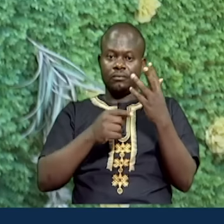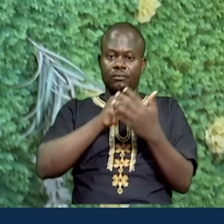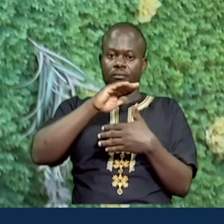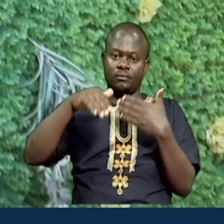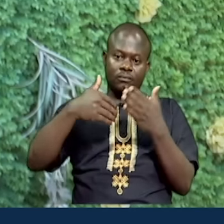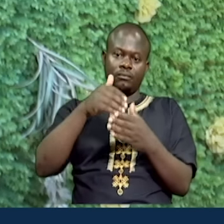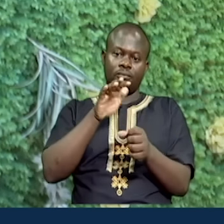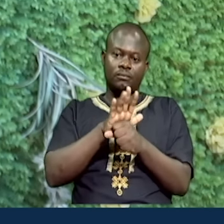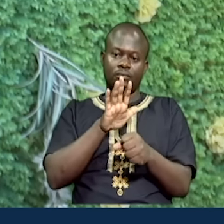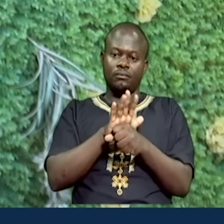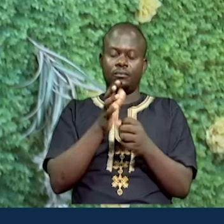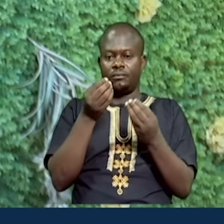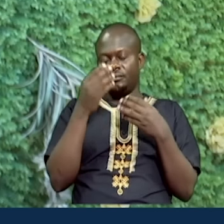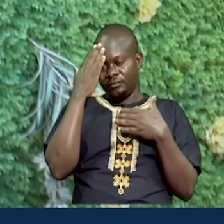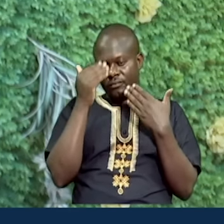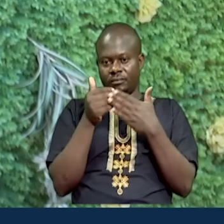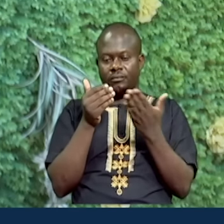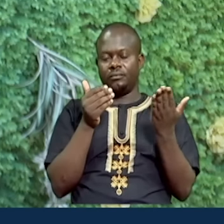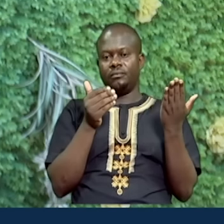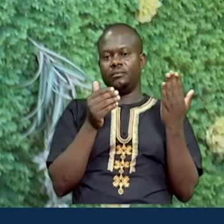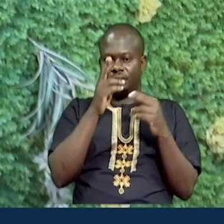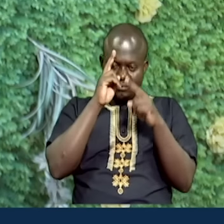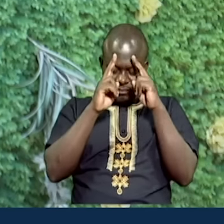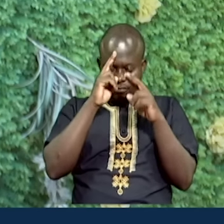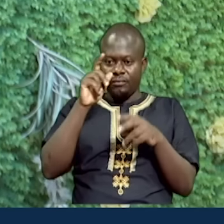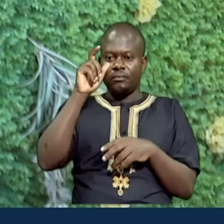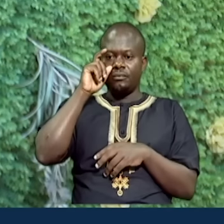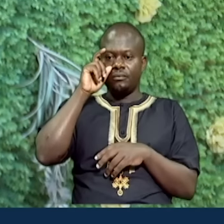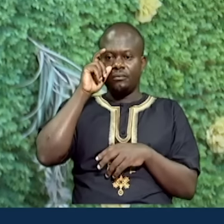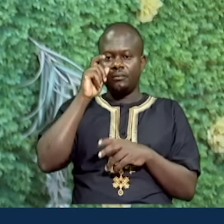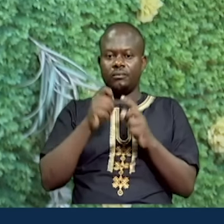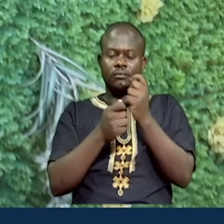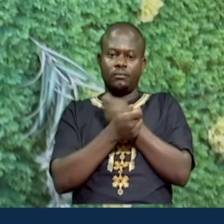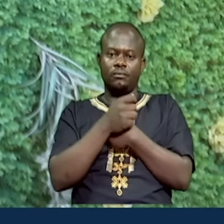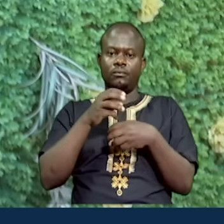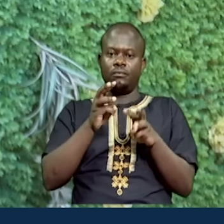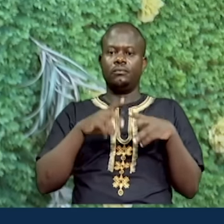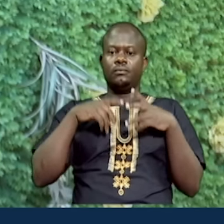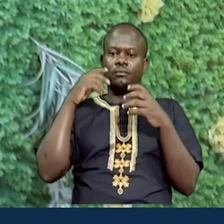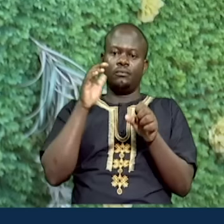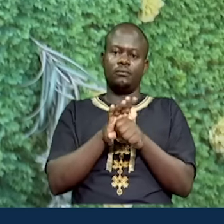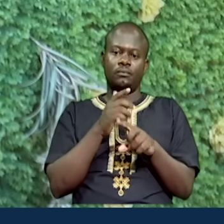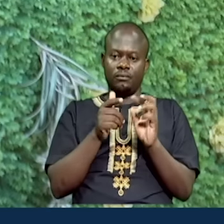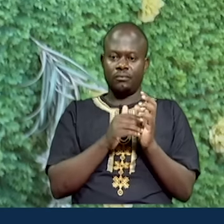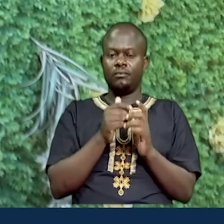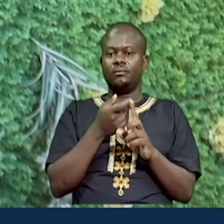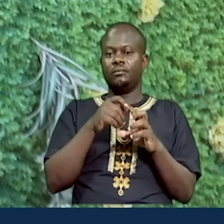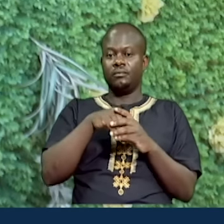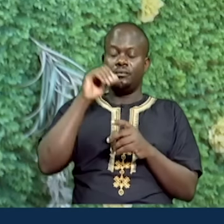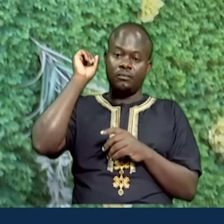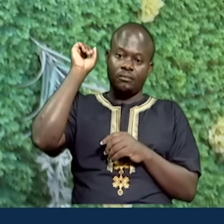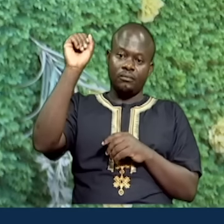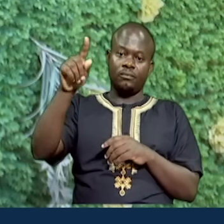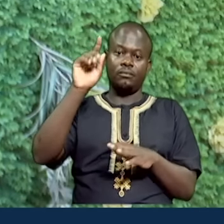ni byinshi twahawe kubera nyakubahwa Paul Kagame. Byahinduye imibereho myinshi cyane. Twavomaga kure, uruhara